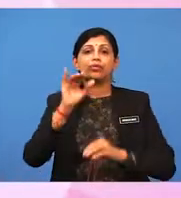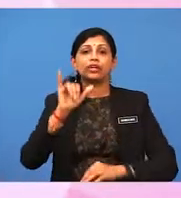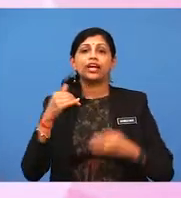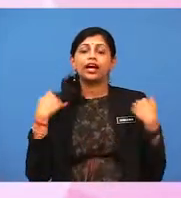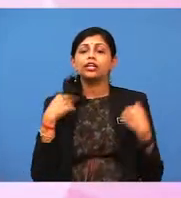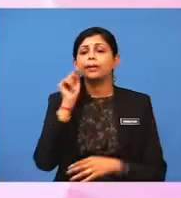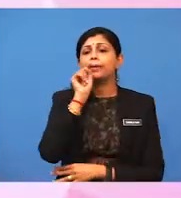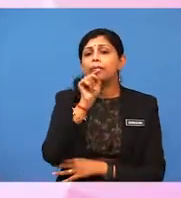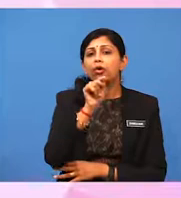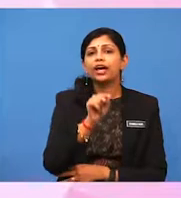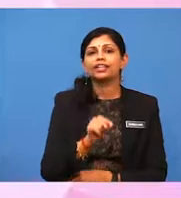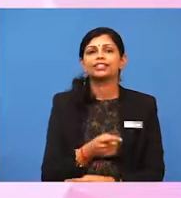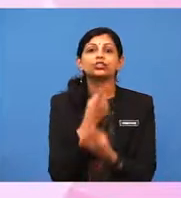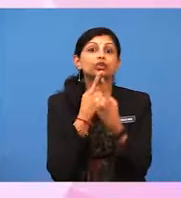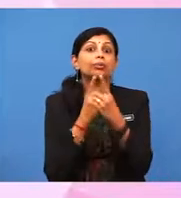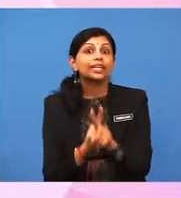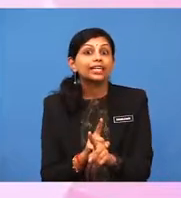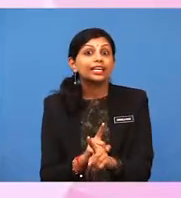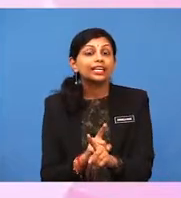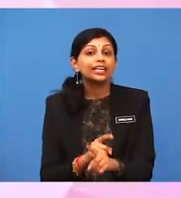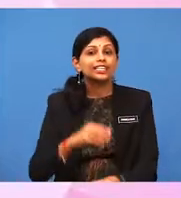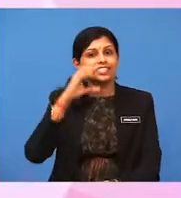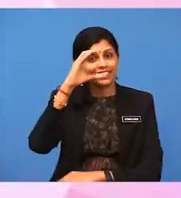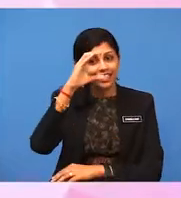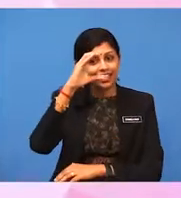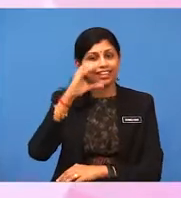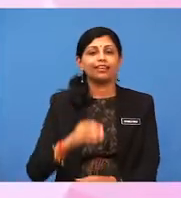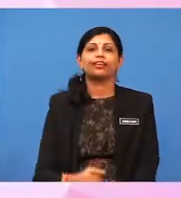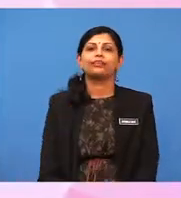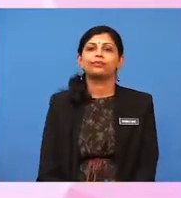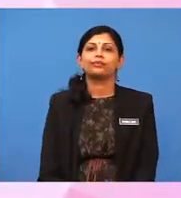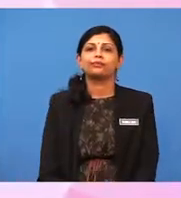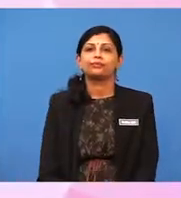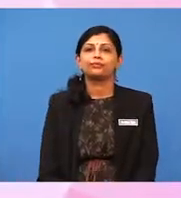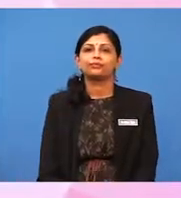titik perpuluhan. Jadi jawapan bagi soalan ini ialah C, iaitu